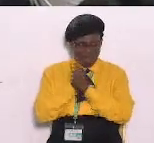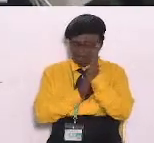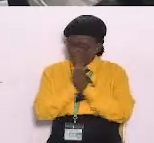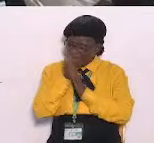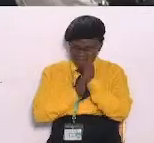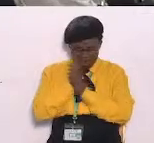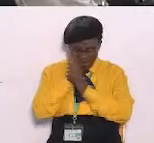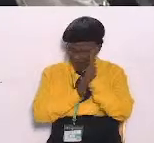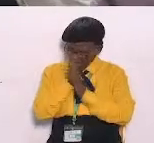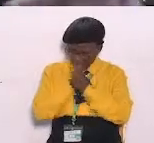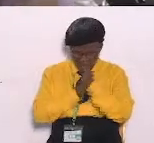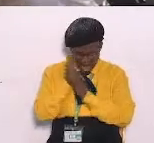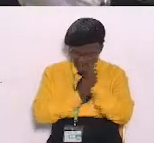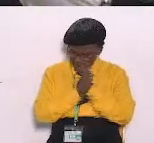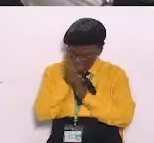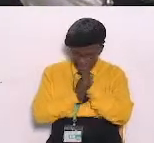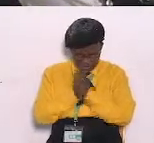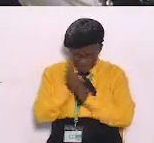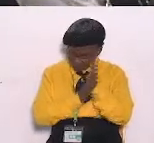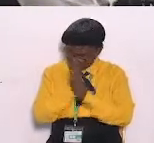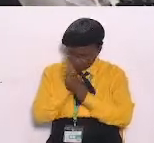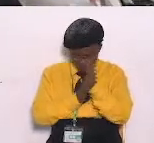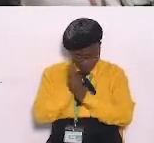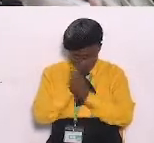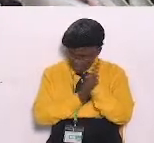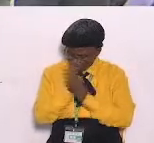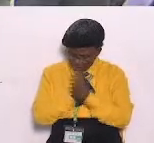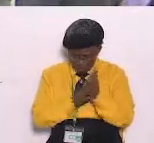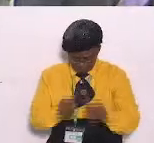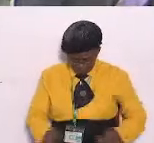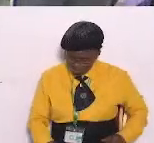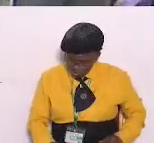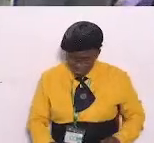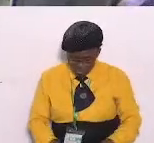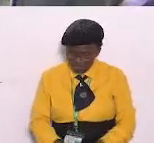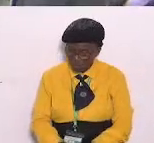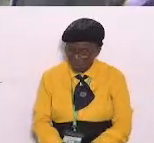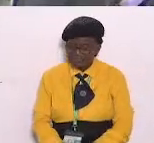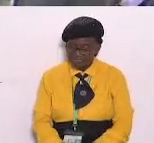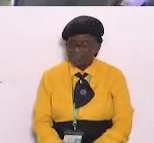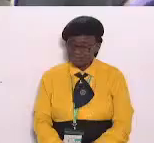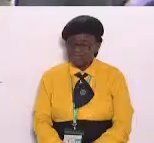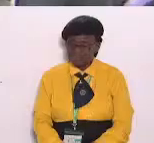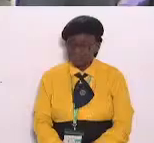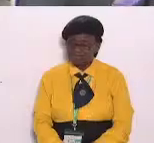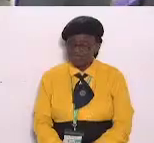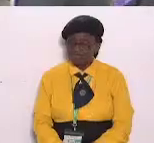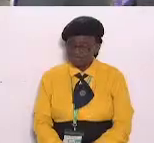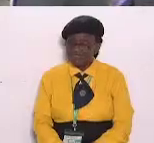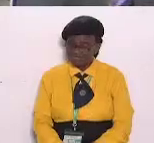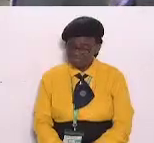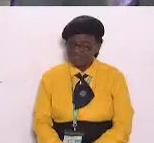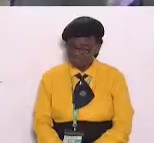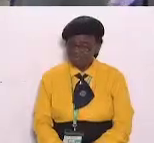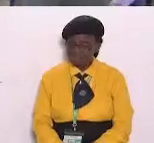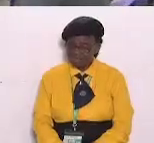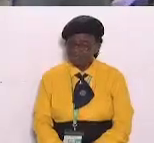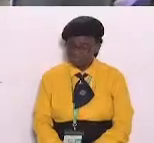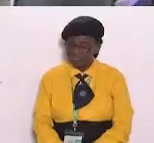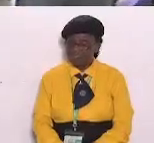de ta miséricorde seigneur j'ai besoin de ta miséricorde tu es riche